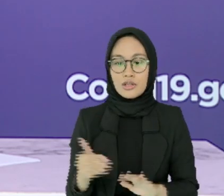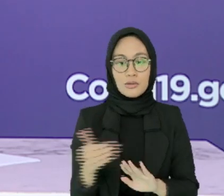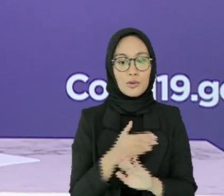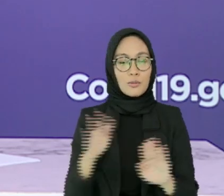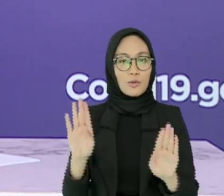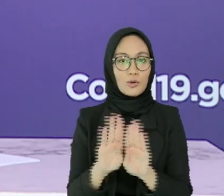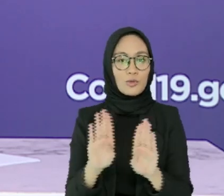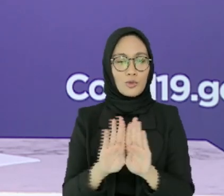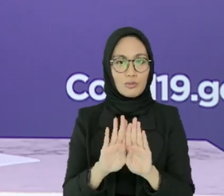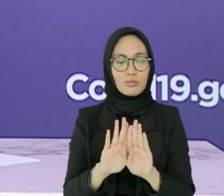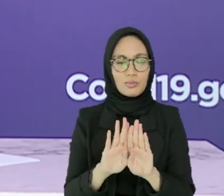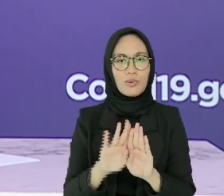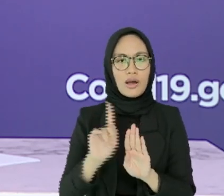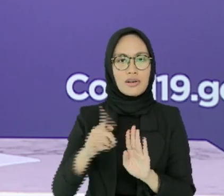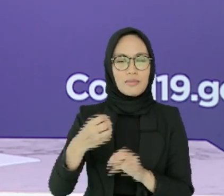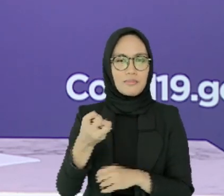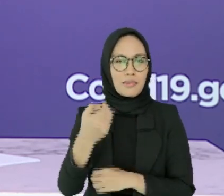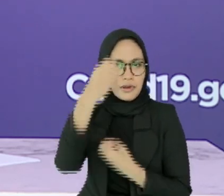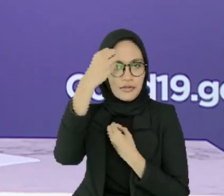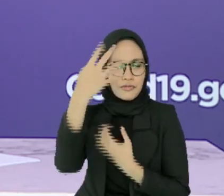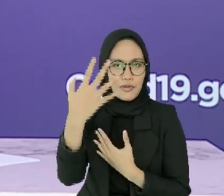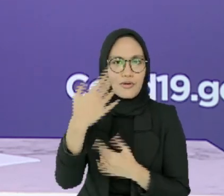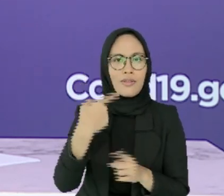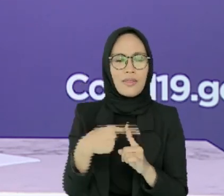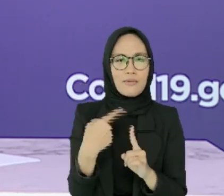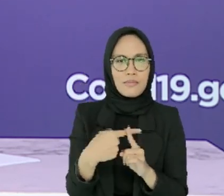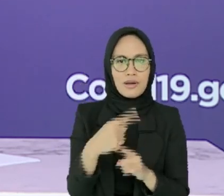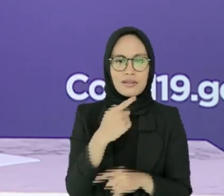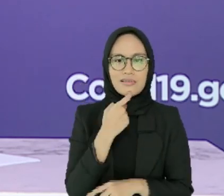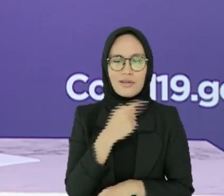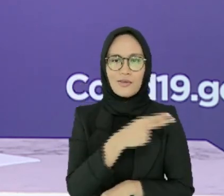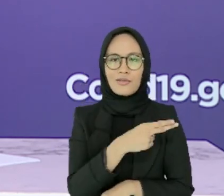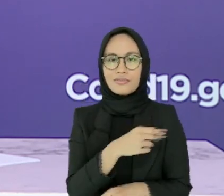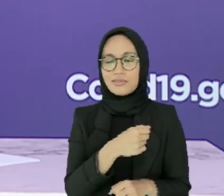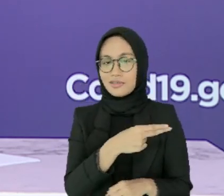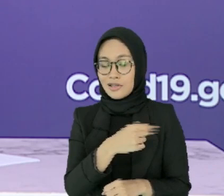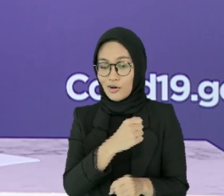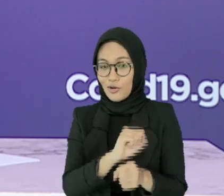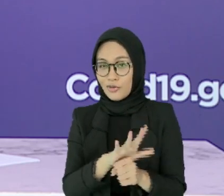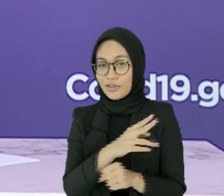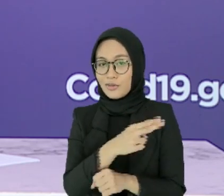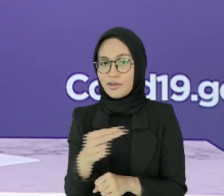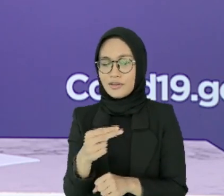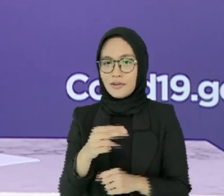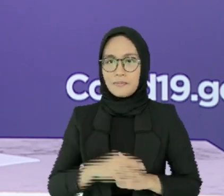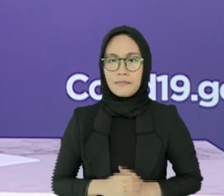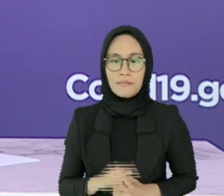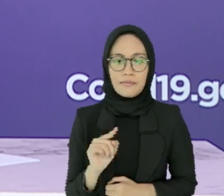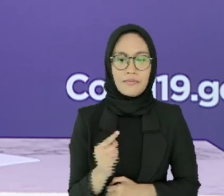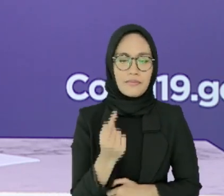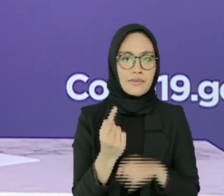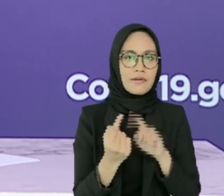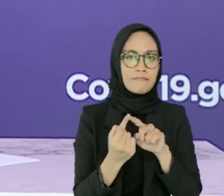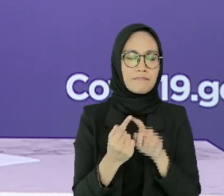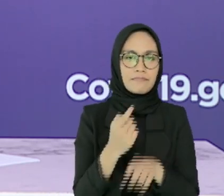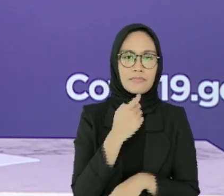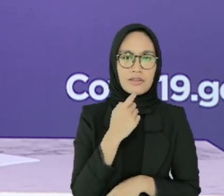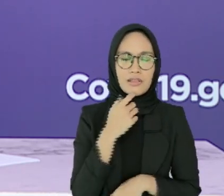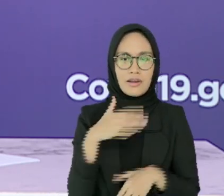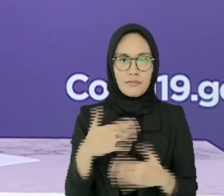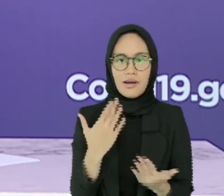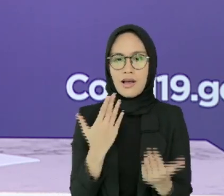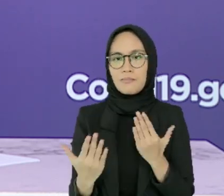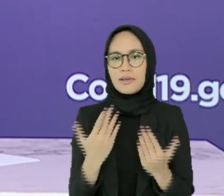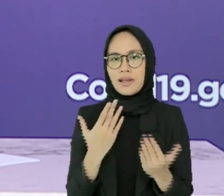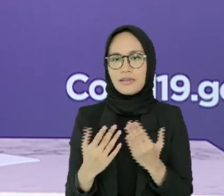adalah beberapa informasi tambahan terkait coffee 19 di Indonesia pertama terkait dengan aplikasi peduli